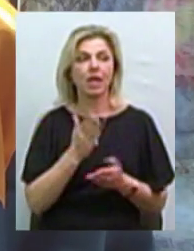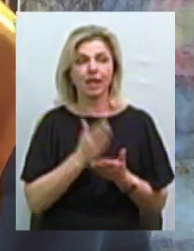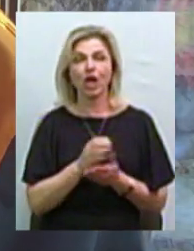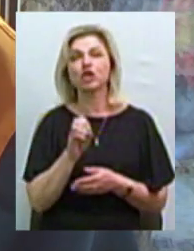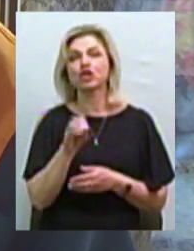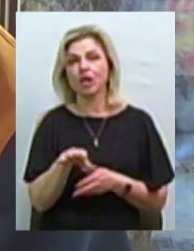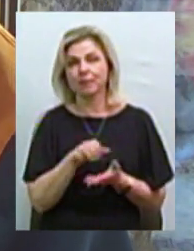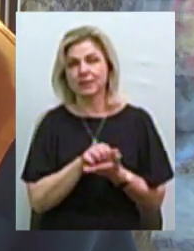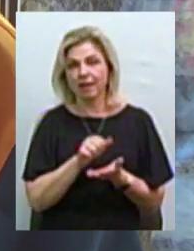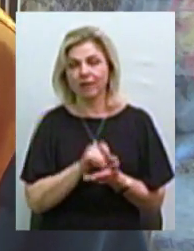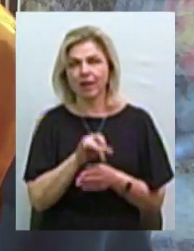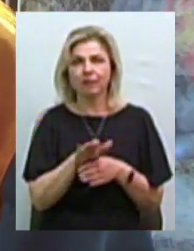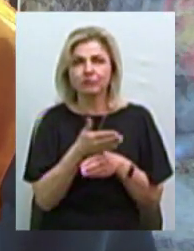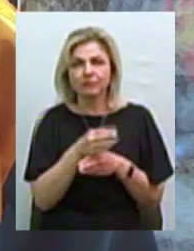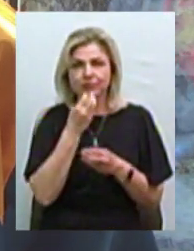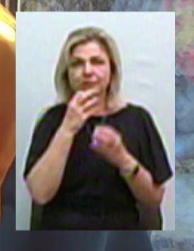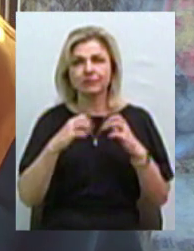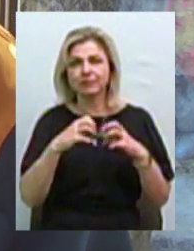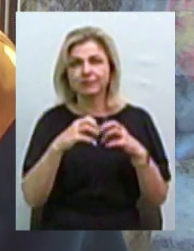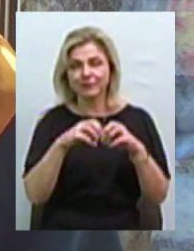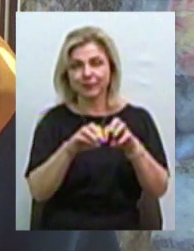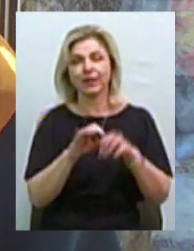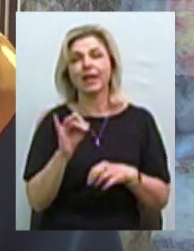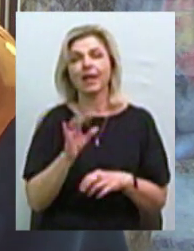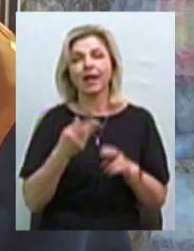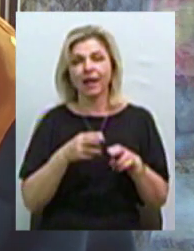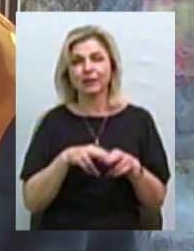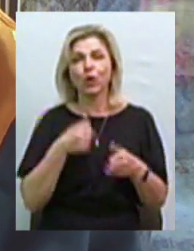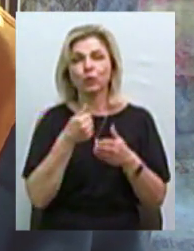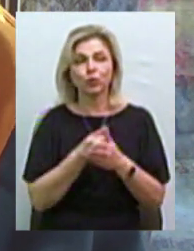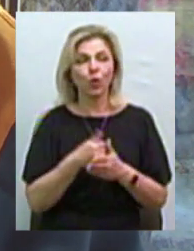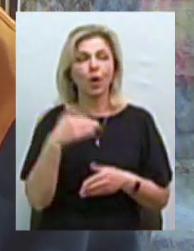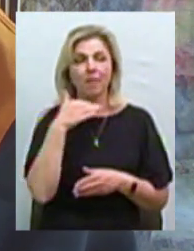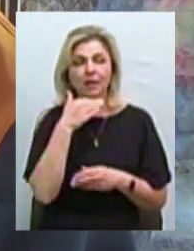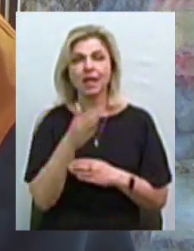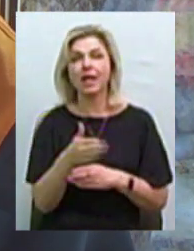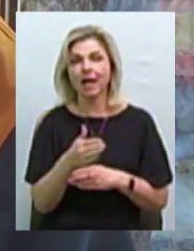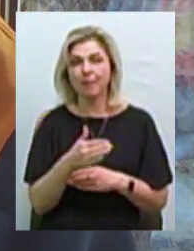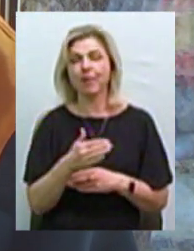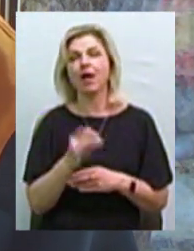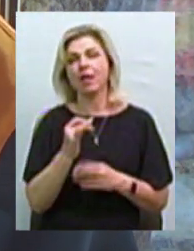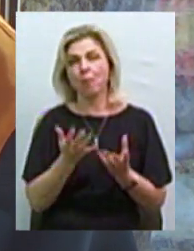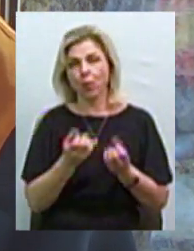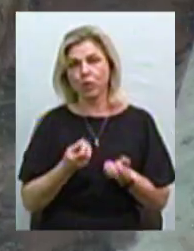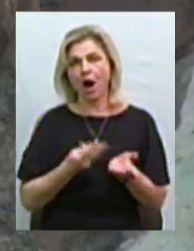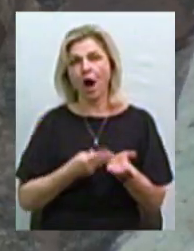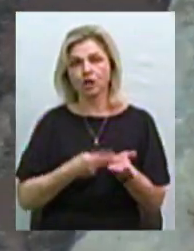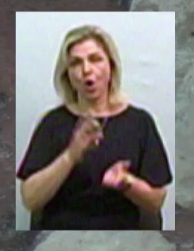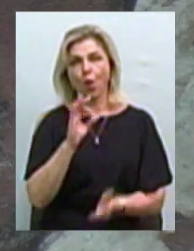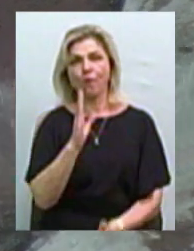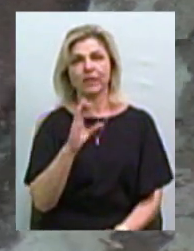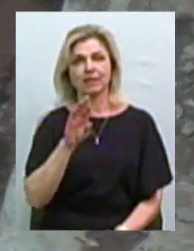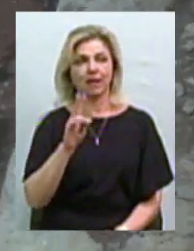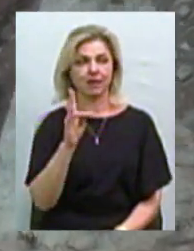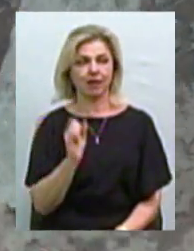зайнятися і розібрати її по частинах. Але додатково, звичайно, до м'ясного і рибного раціону вони ще отримують кашу вівсяну.